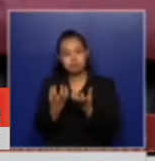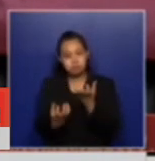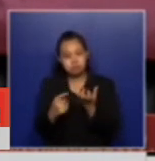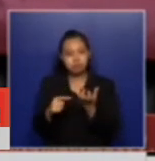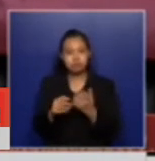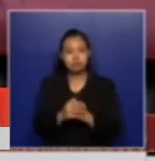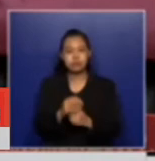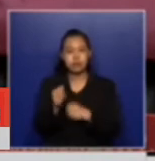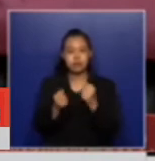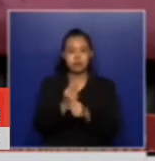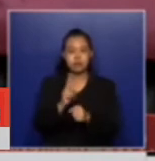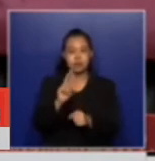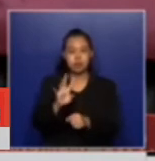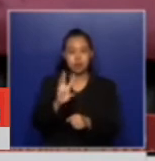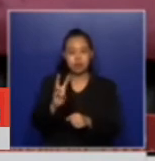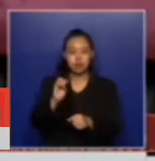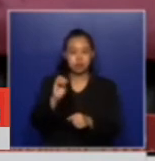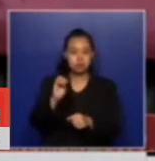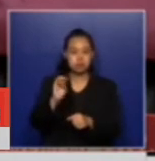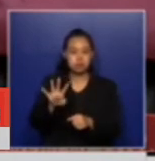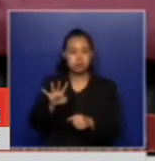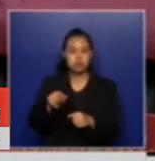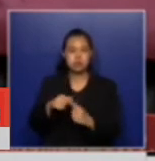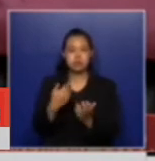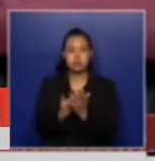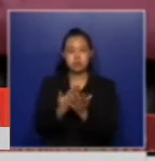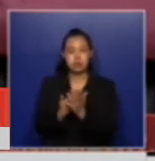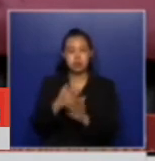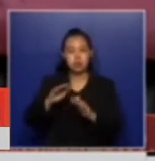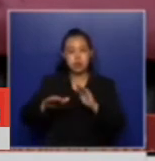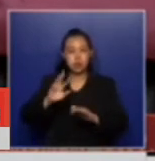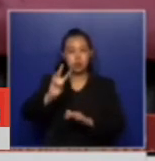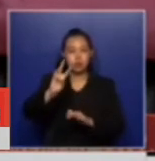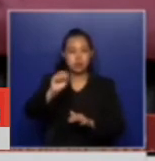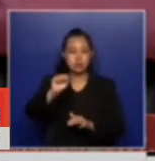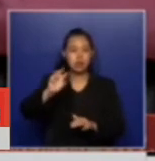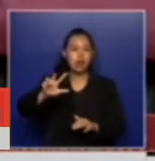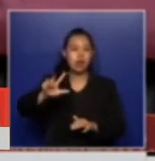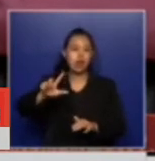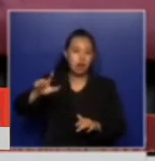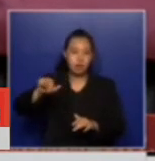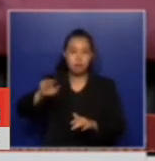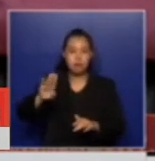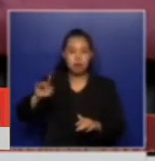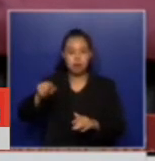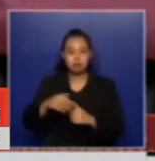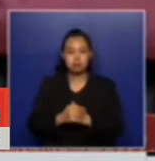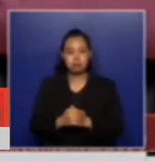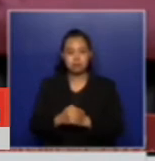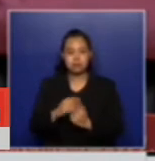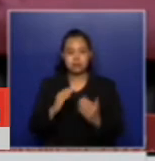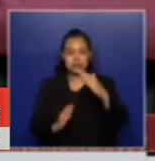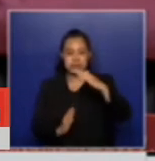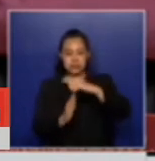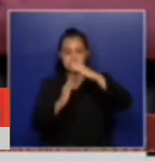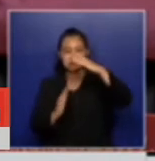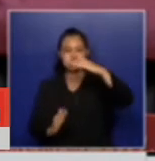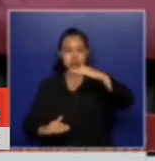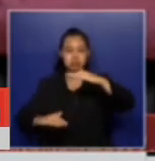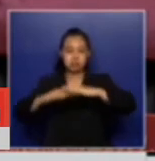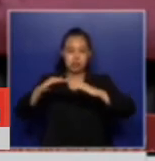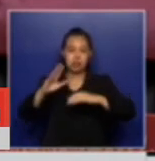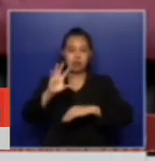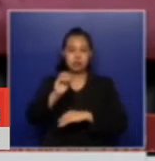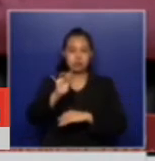บ64อีก600ล้านบาทเศษเนี่ยนะครับนี่สาธารณะมันจะขึ้นไปชน57